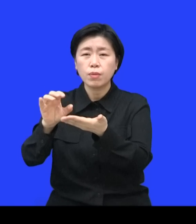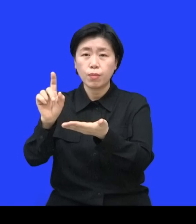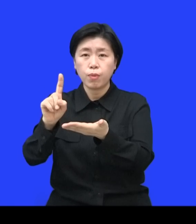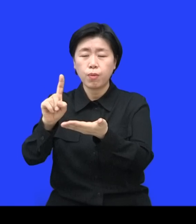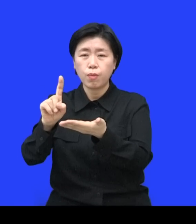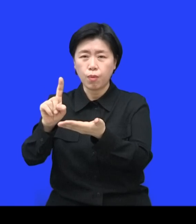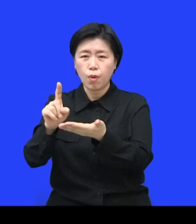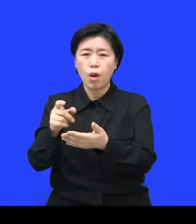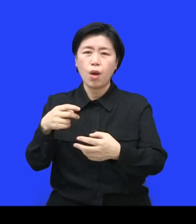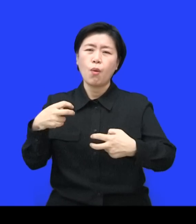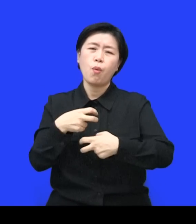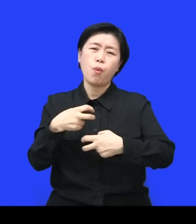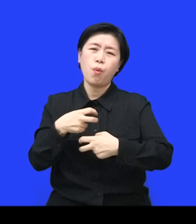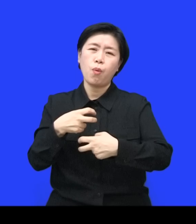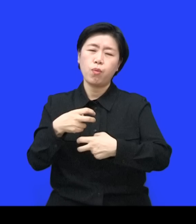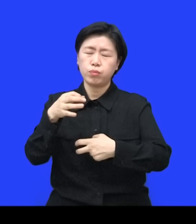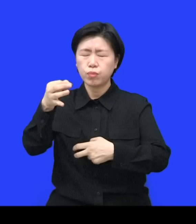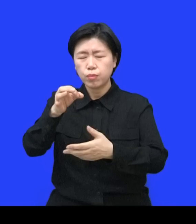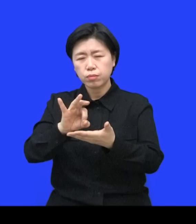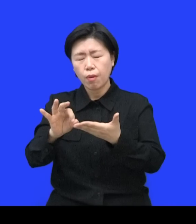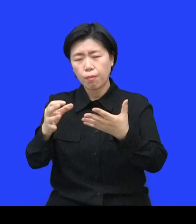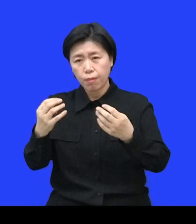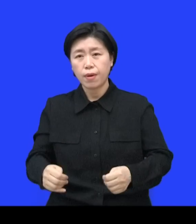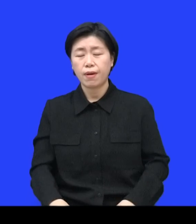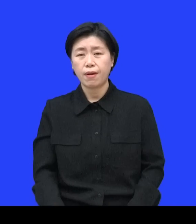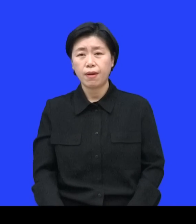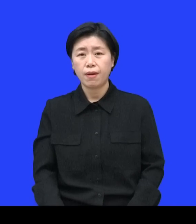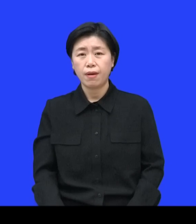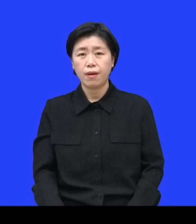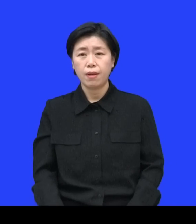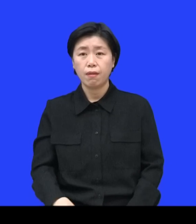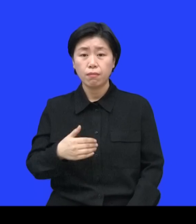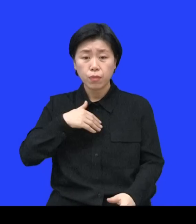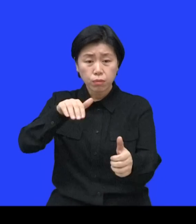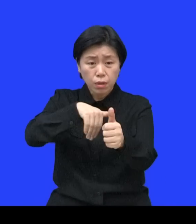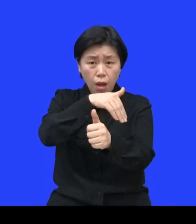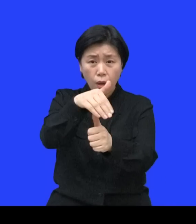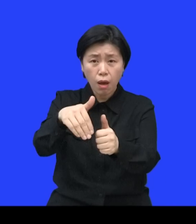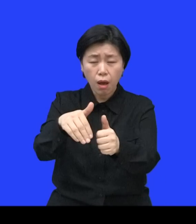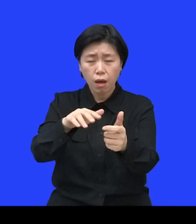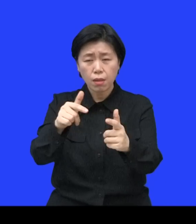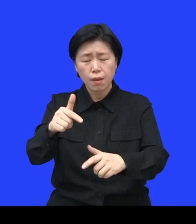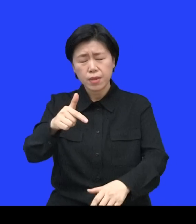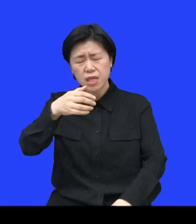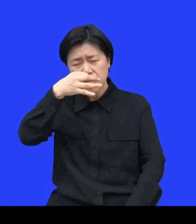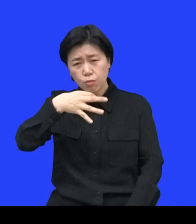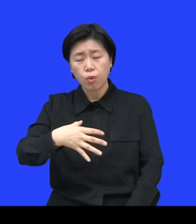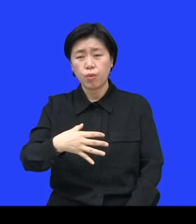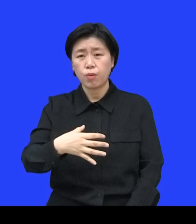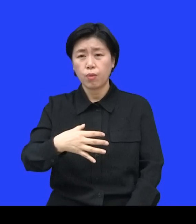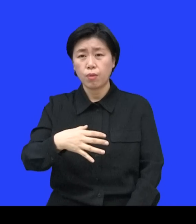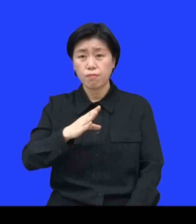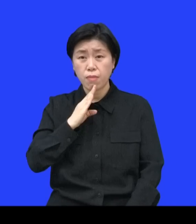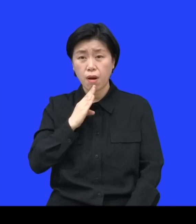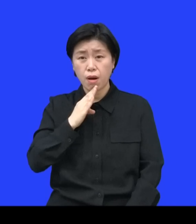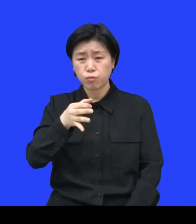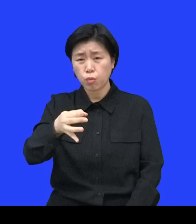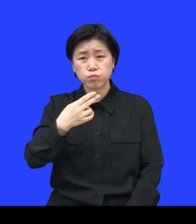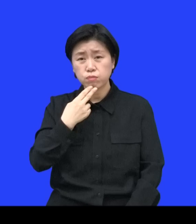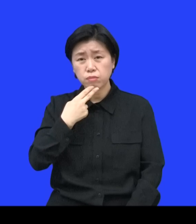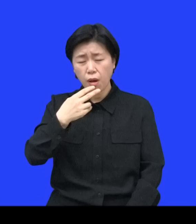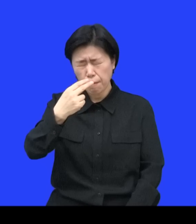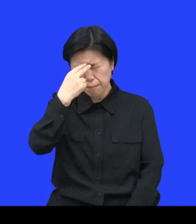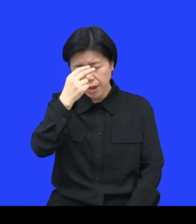예. 근데 말씀은 넘치는 은혜. 고백을 했더니 뭘 넘칩니까? 뭘